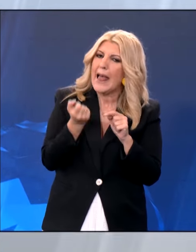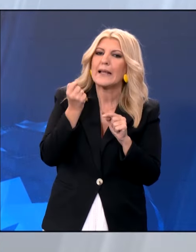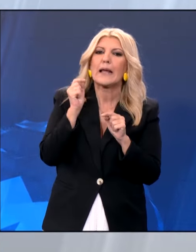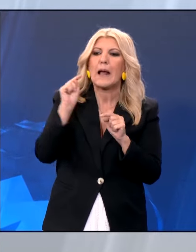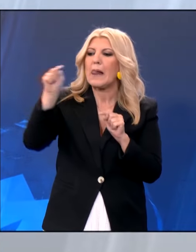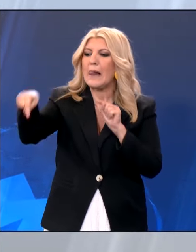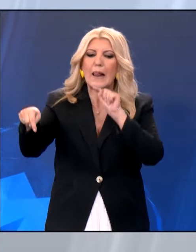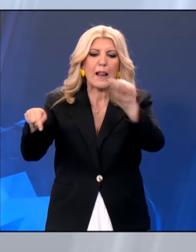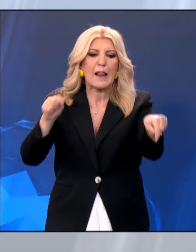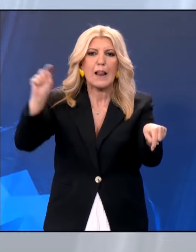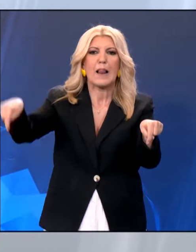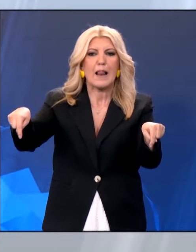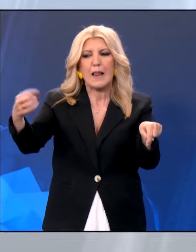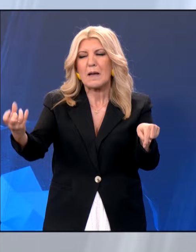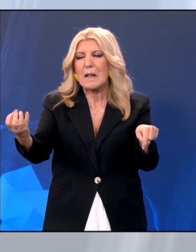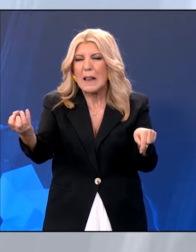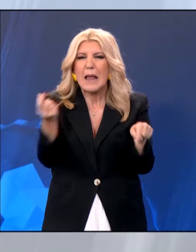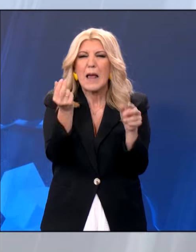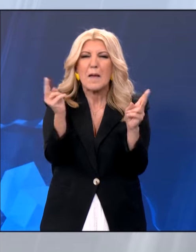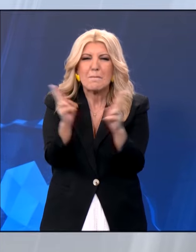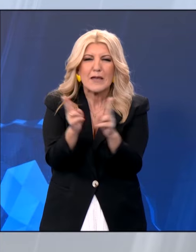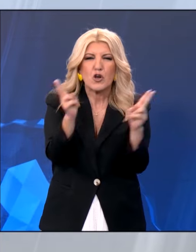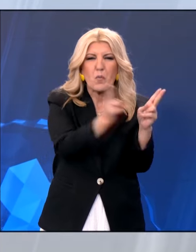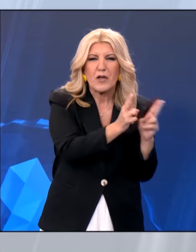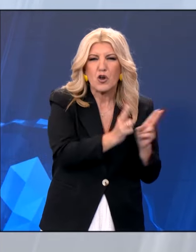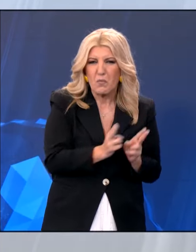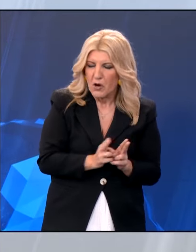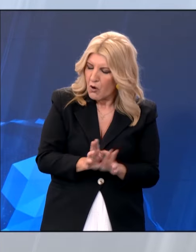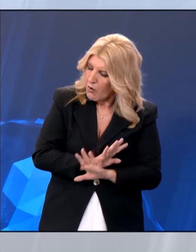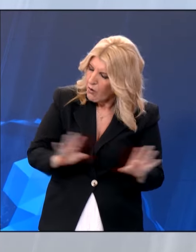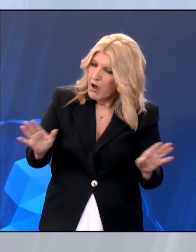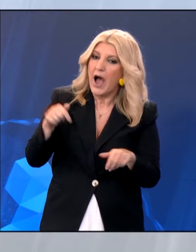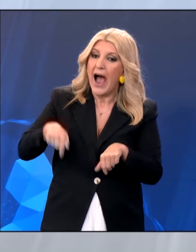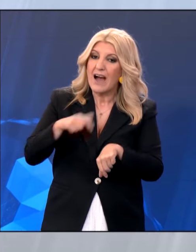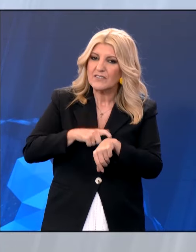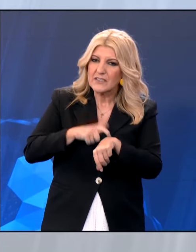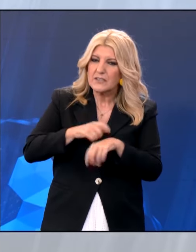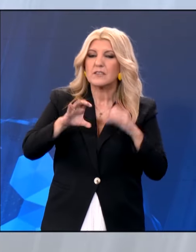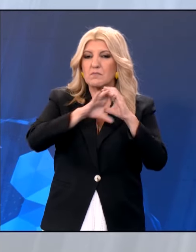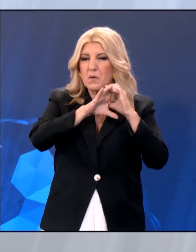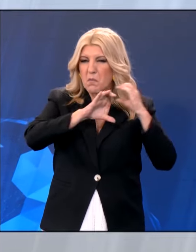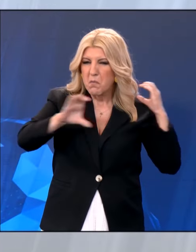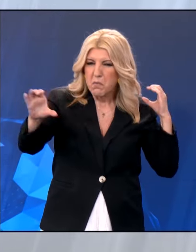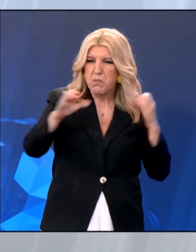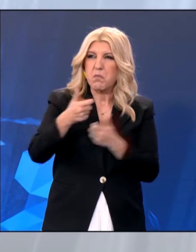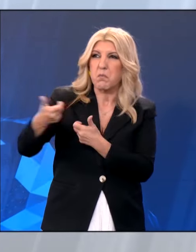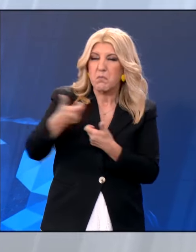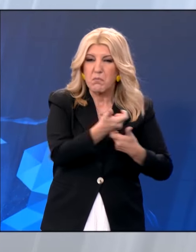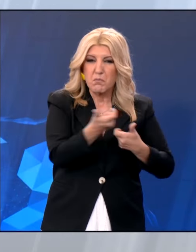και γι' αυτό αναμένεται οι ισχυρές πυροσβεστικές δυνάμεις να επιχειρούν στο βουνό όλη τη νύχτα.